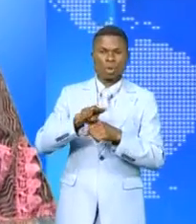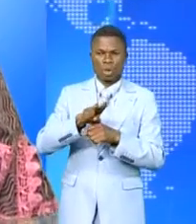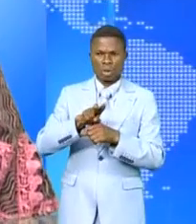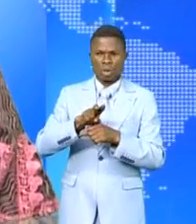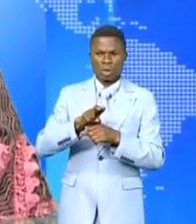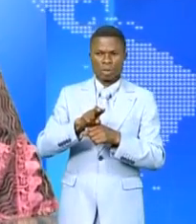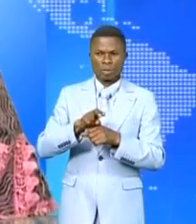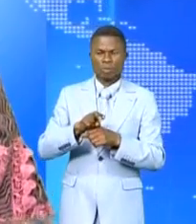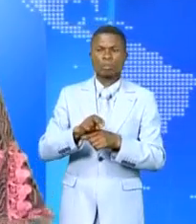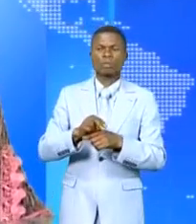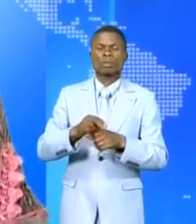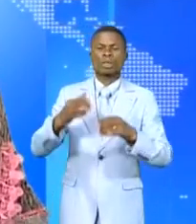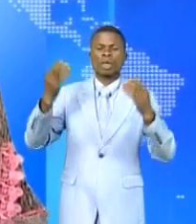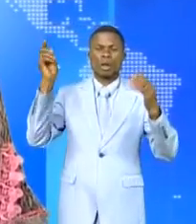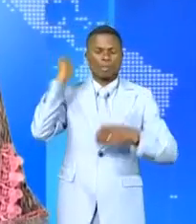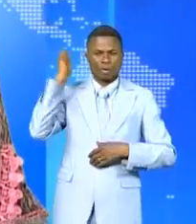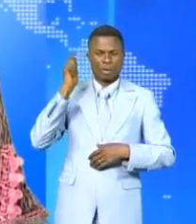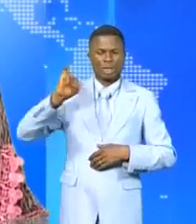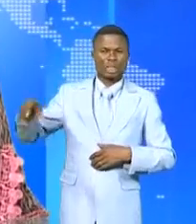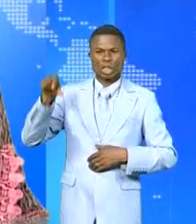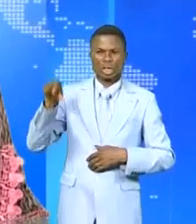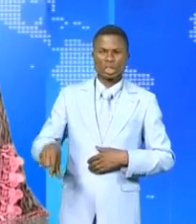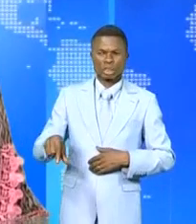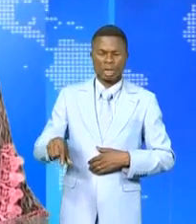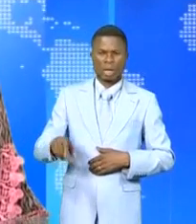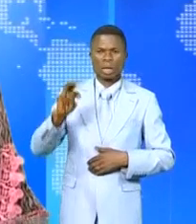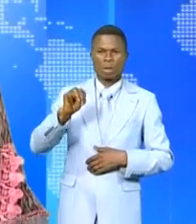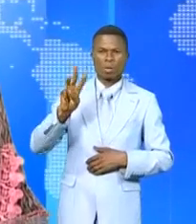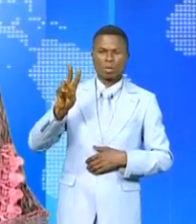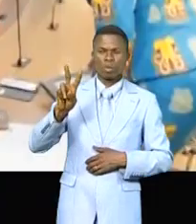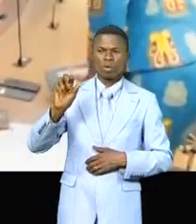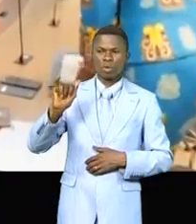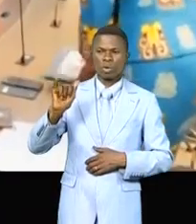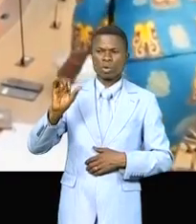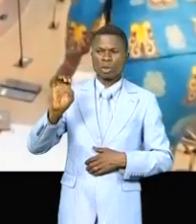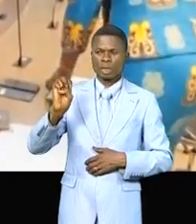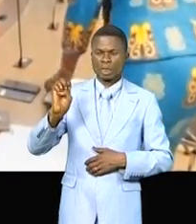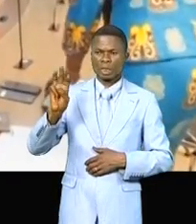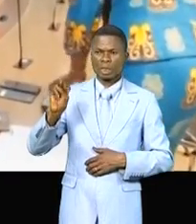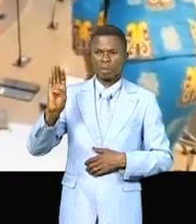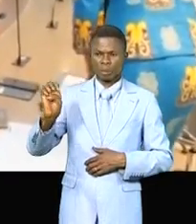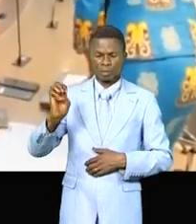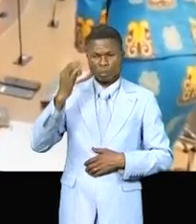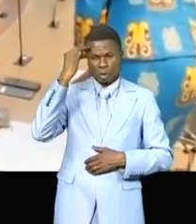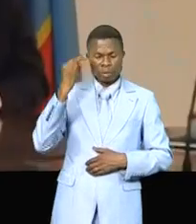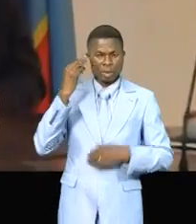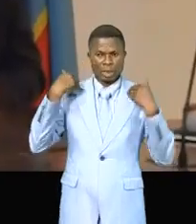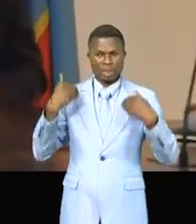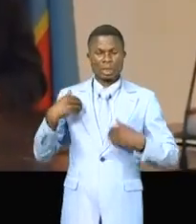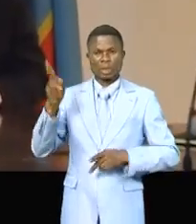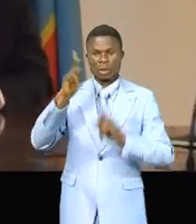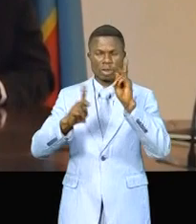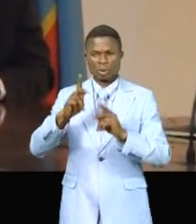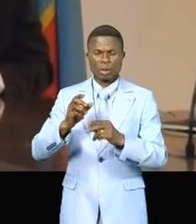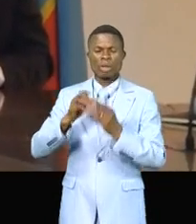conduite par le professeur Jean-Jacques Mouyembe Tamfoum. Le ministre de la Santé publique, Hygiène et